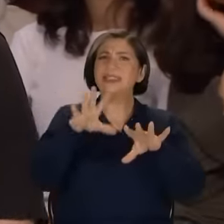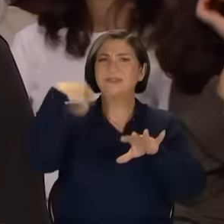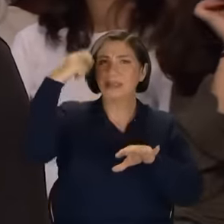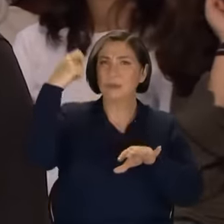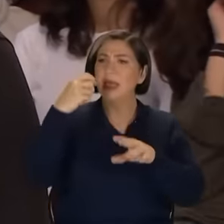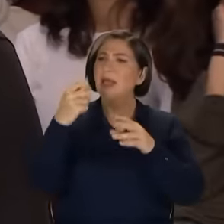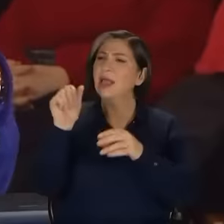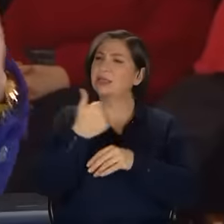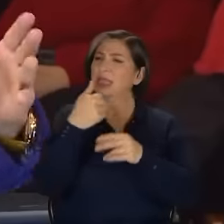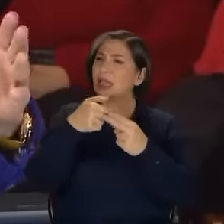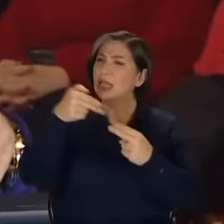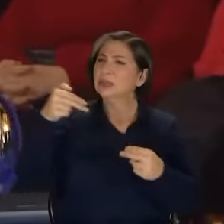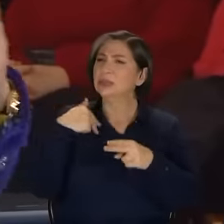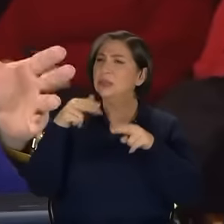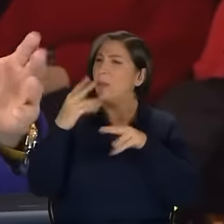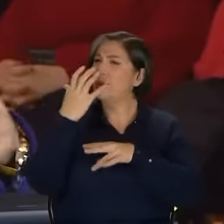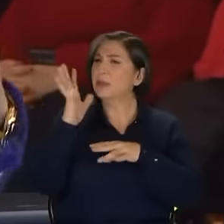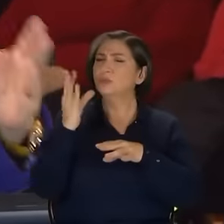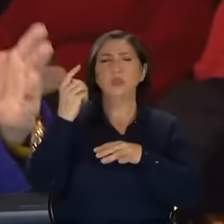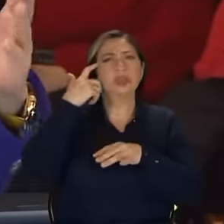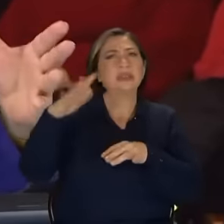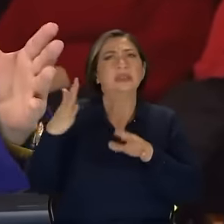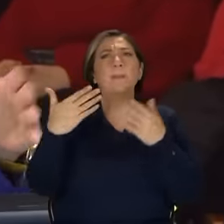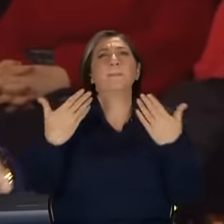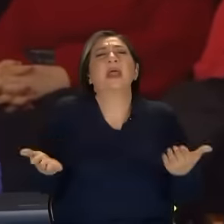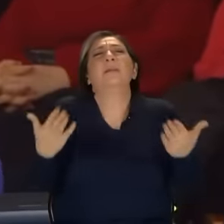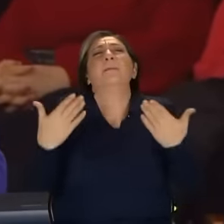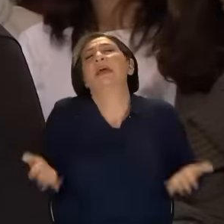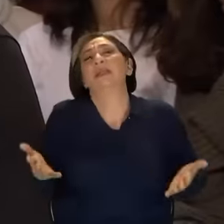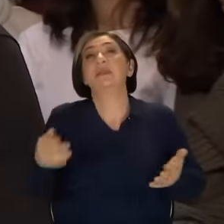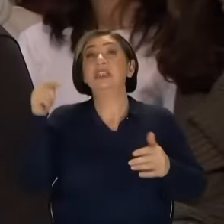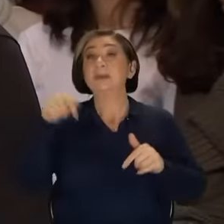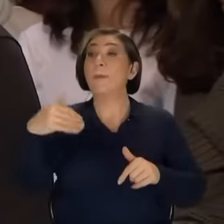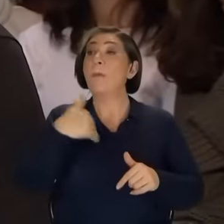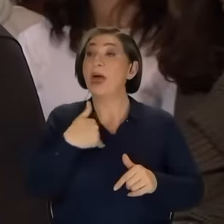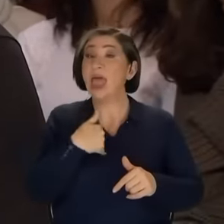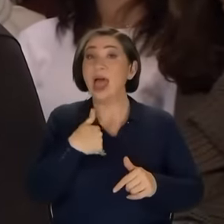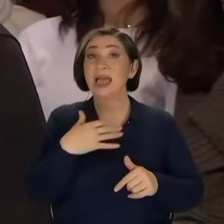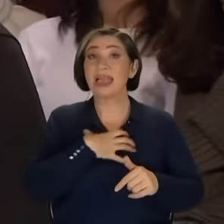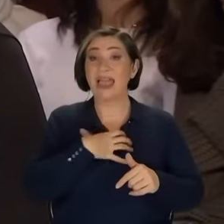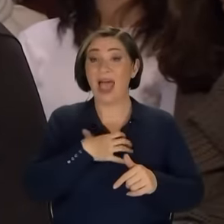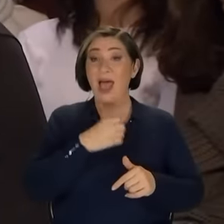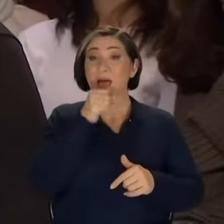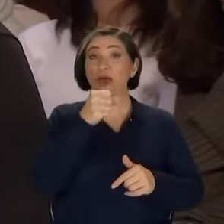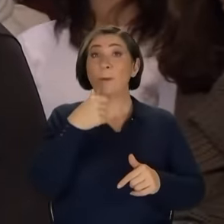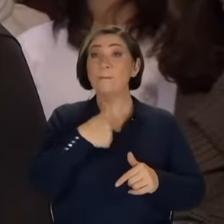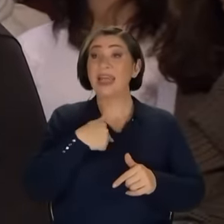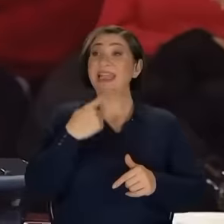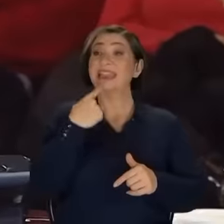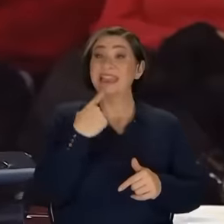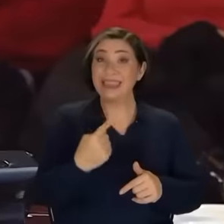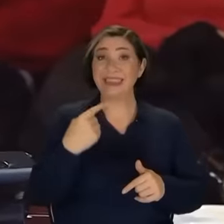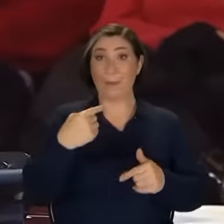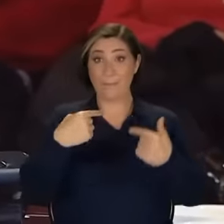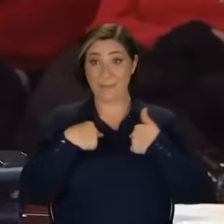kalitesinde, hikayesinde bir şey beklemiyordum. Çok şaşırdım, bayıldım. Şimdi bana, zaten kendi anonsunda da var. Bana dediğin zaman